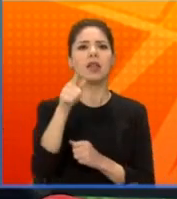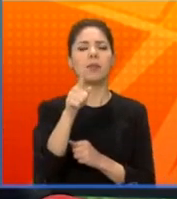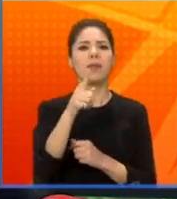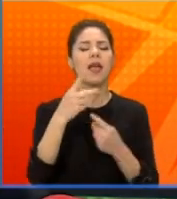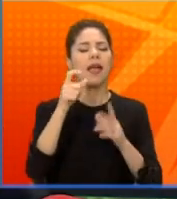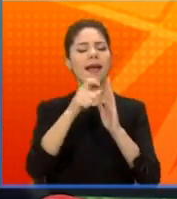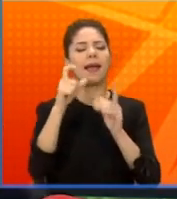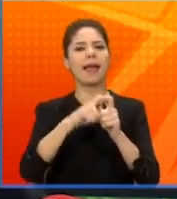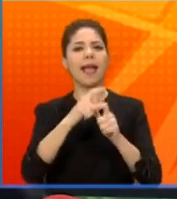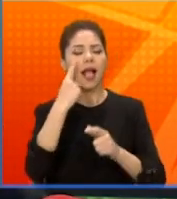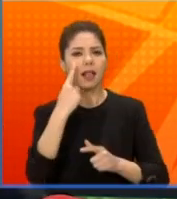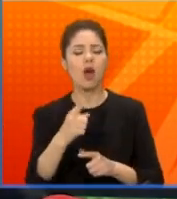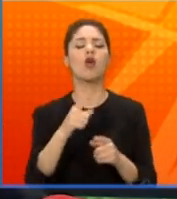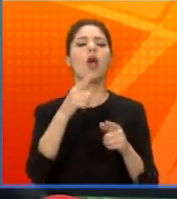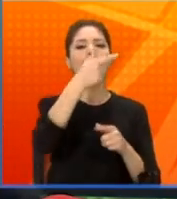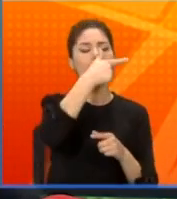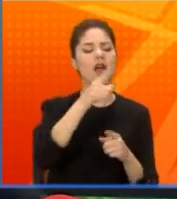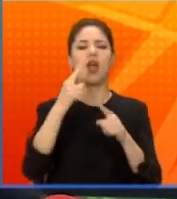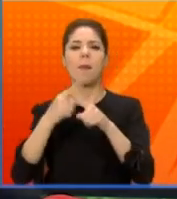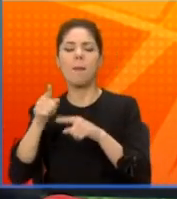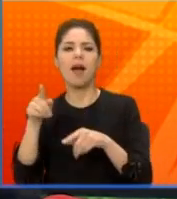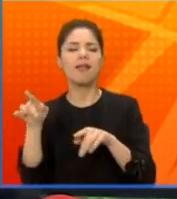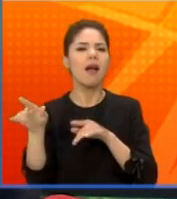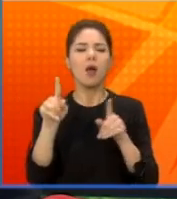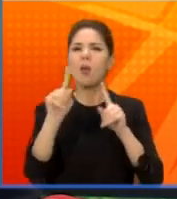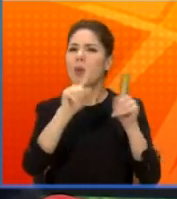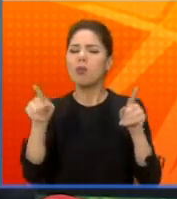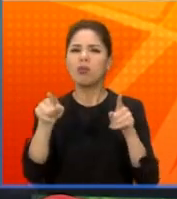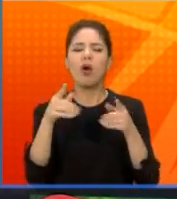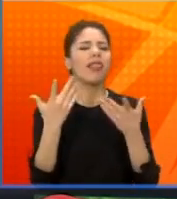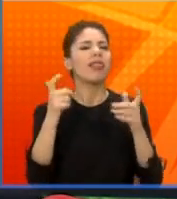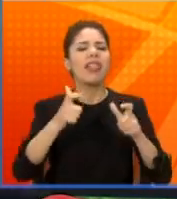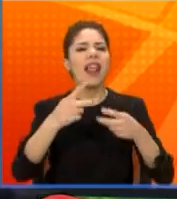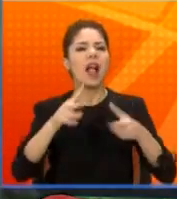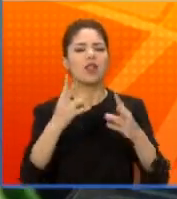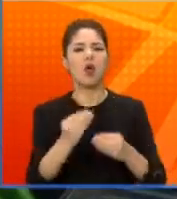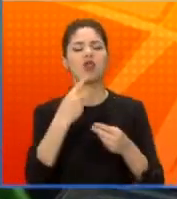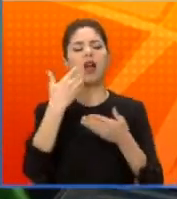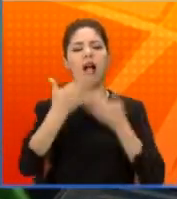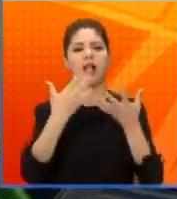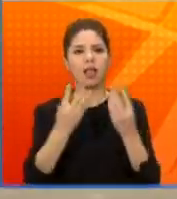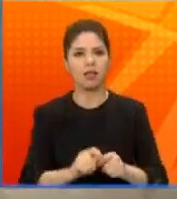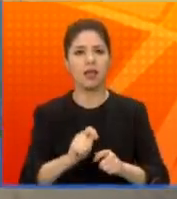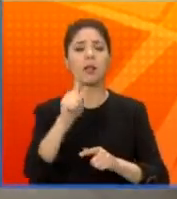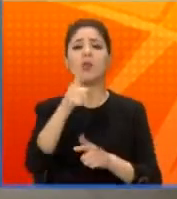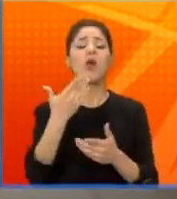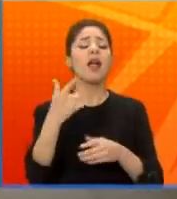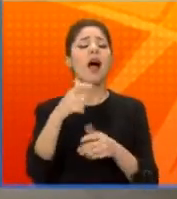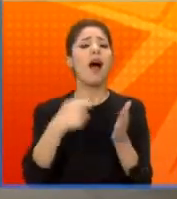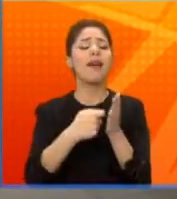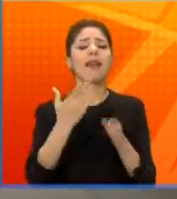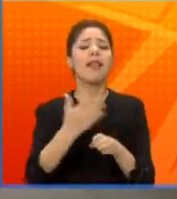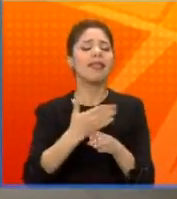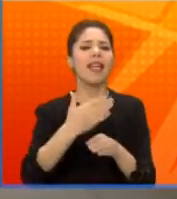genelgeyle Perşembe-Pazar arasında nerelerin saat kaça kadar açık olacağını anlattı. Bunun ismi neden yasak değil